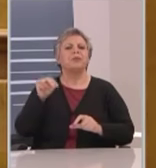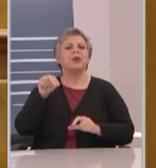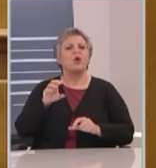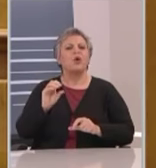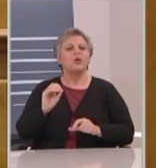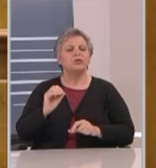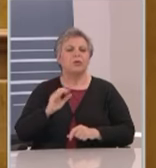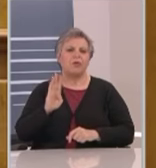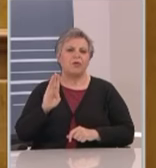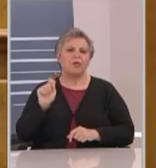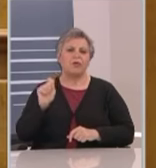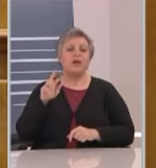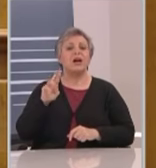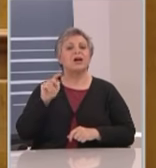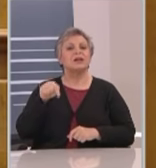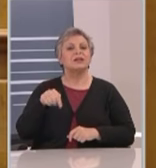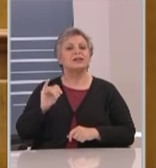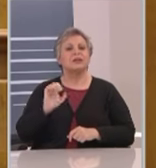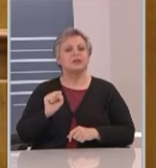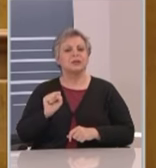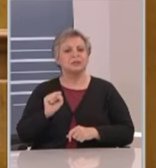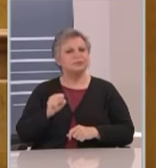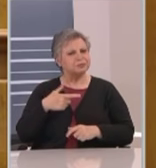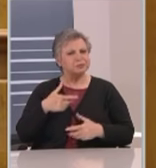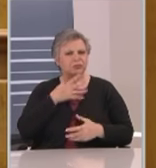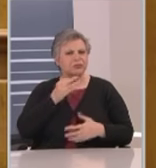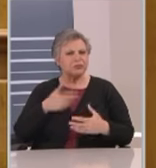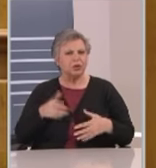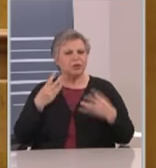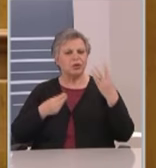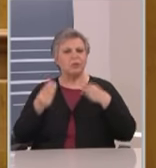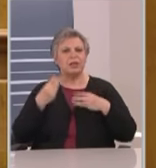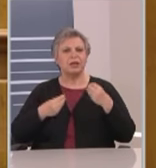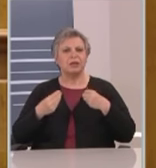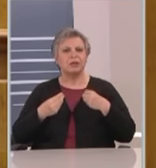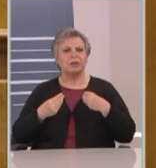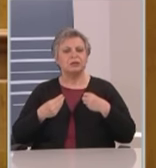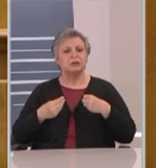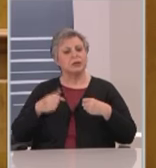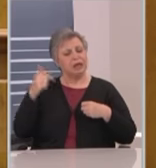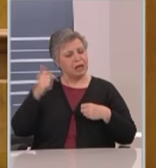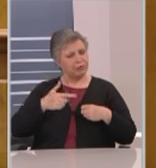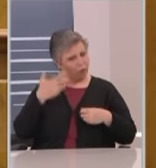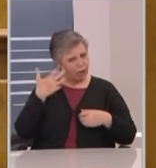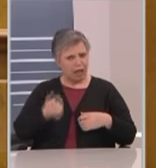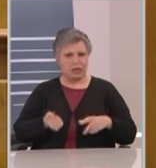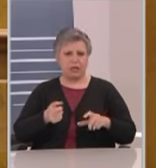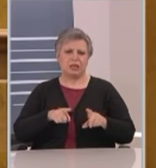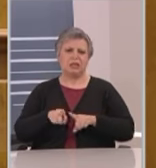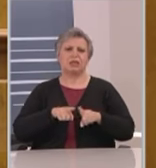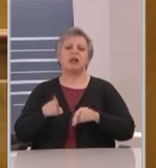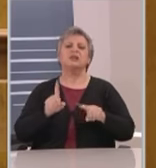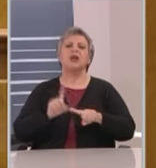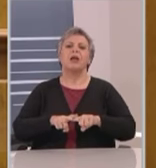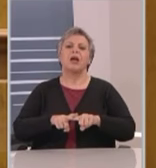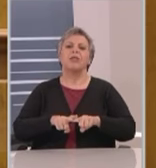Έρχονται διότι η υπόθεση Νοβάρτης έχει να κάνει με την Ελλάδα, αλλά επηρέαζε το